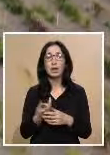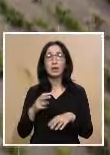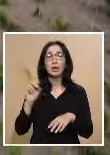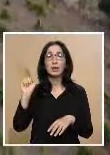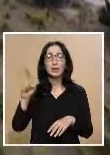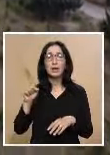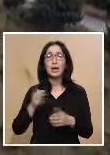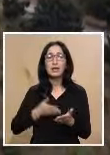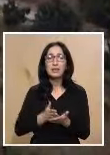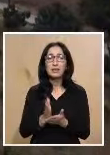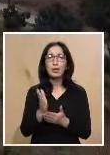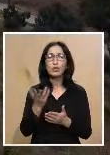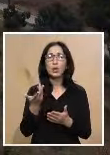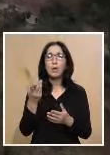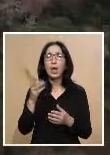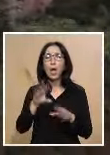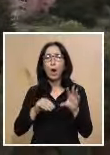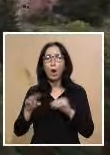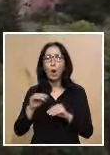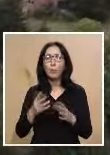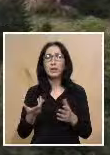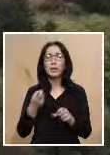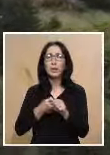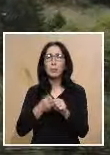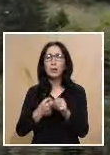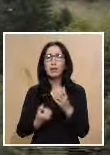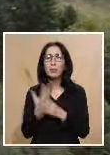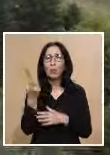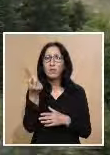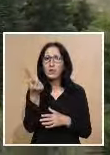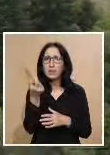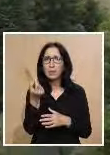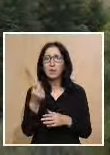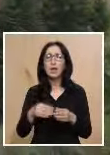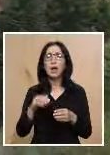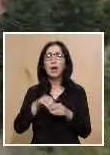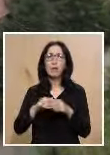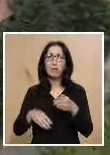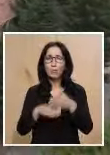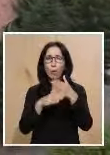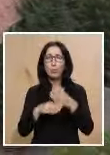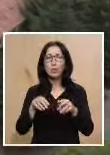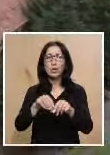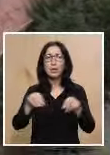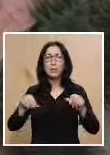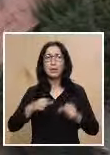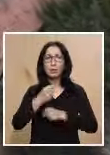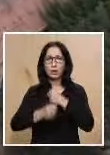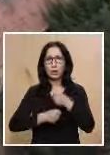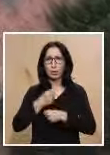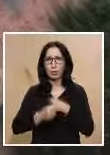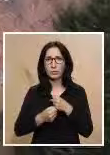да извеждаме опити, да създаваме нови сортове в помощ на земеделските